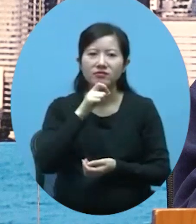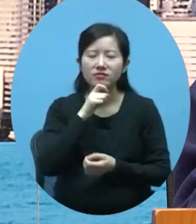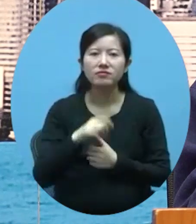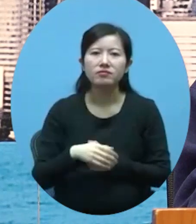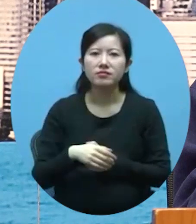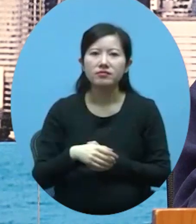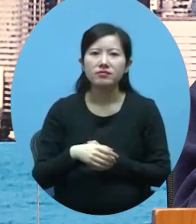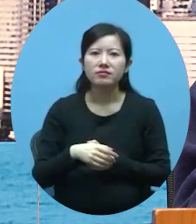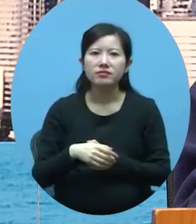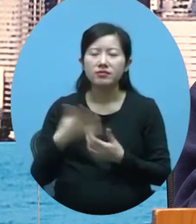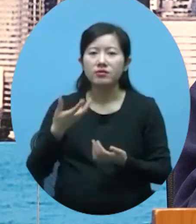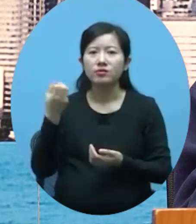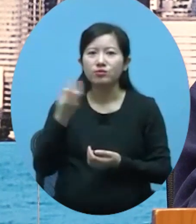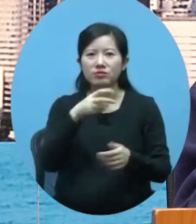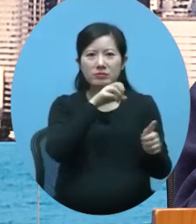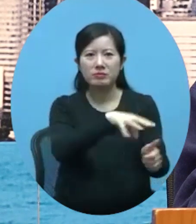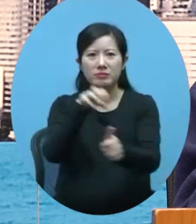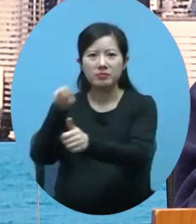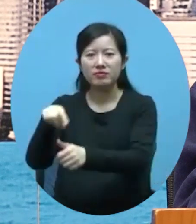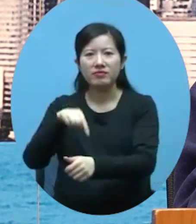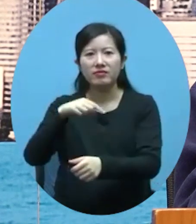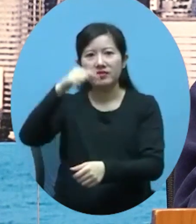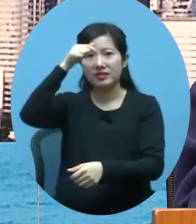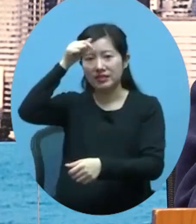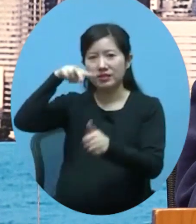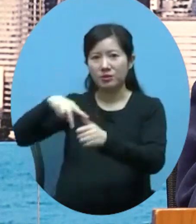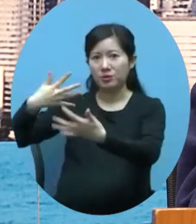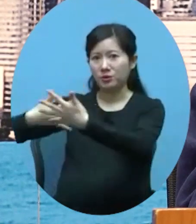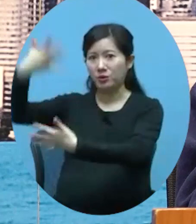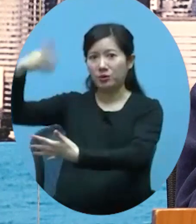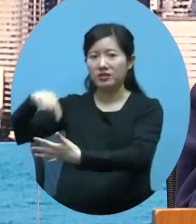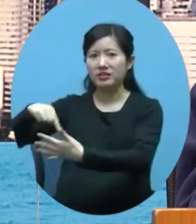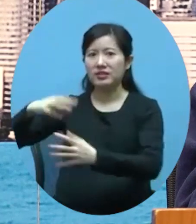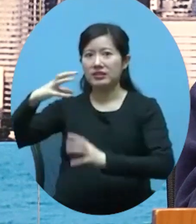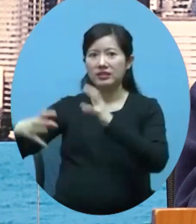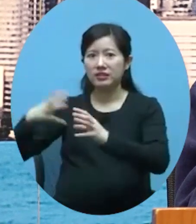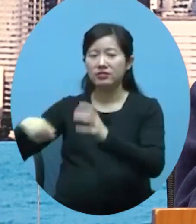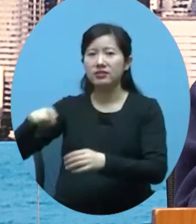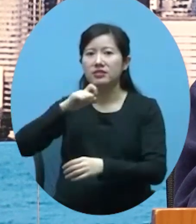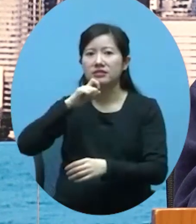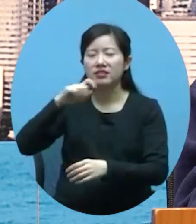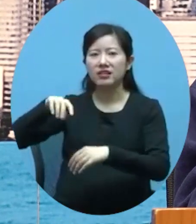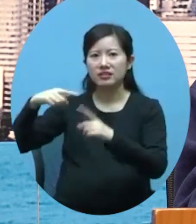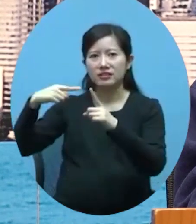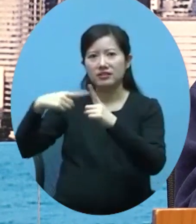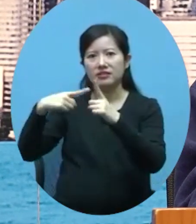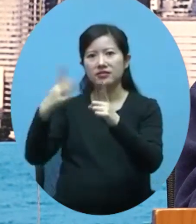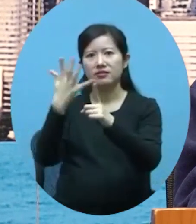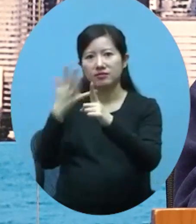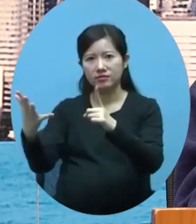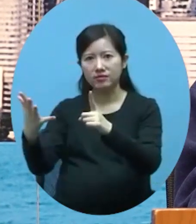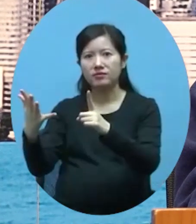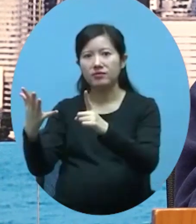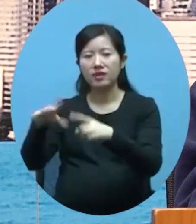再问回呢在2月6日在医管局大楼开会的时候就应该一共有15个人就包括57